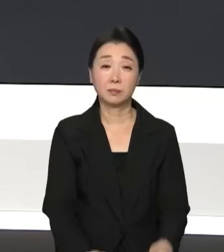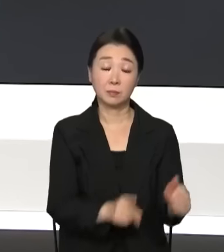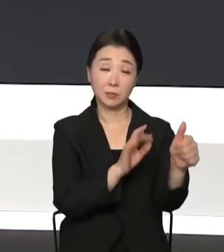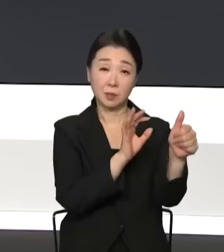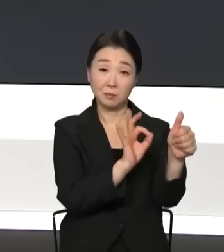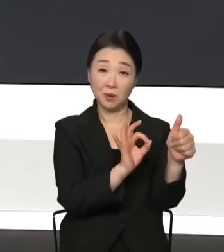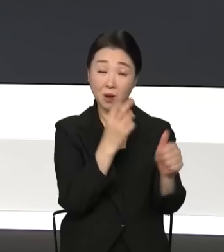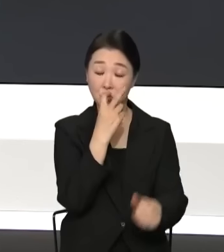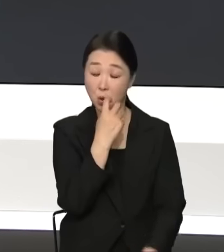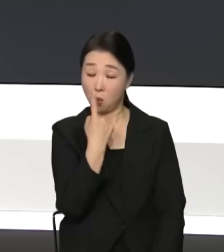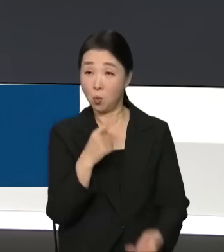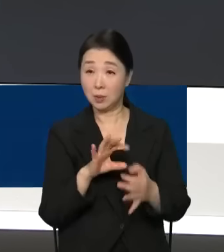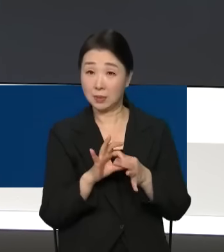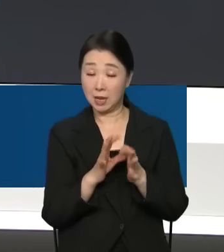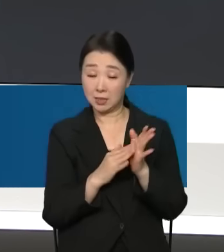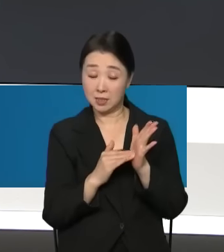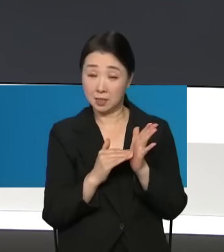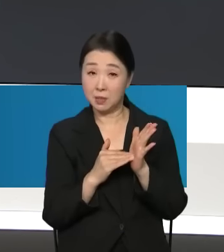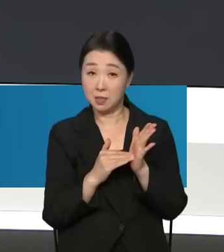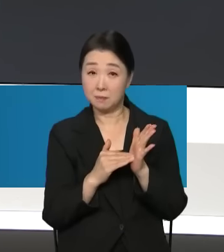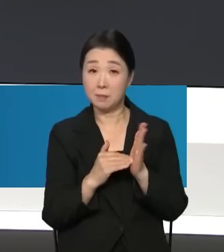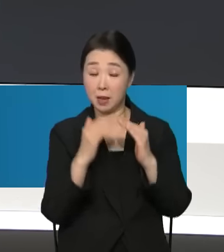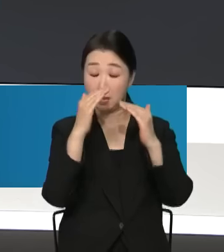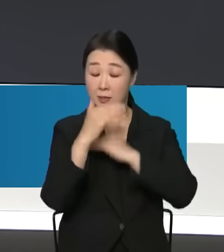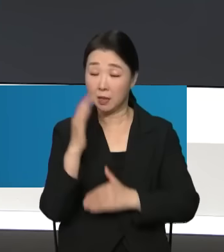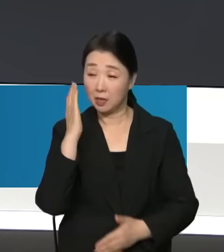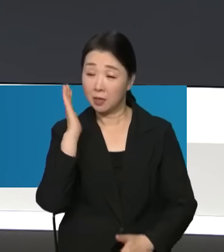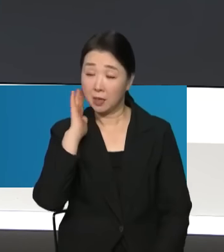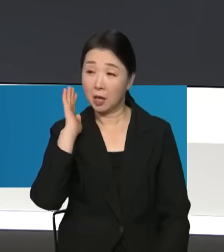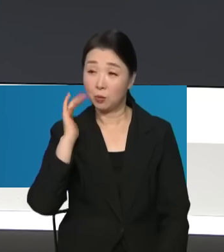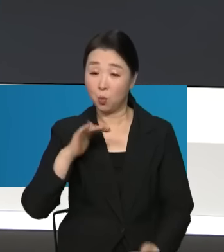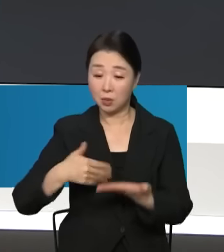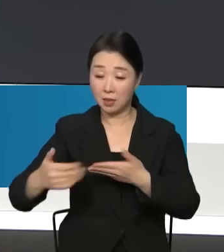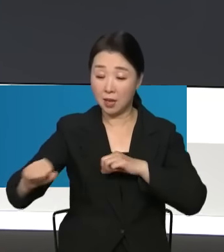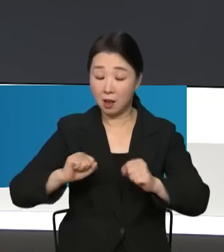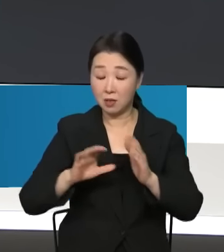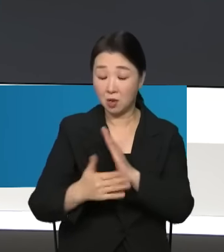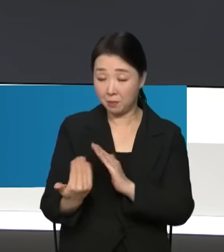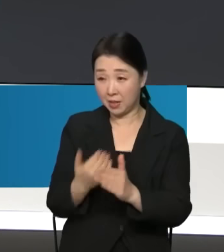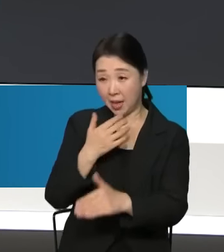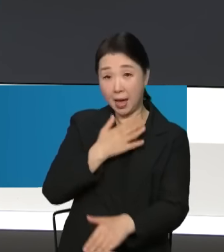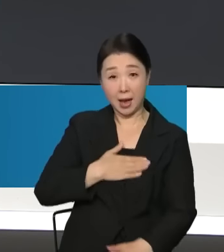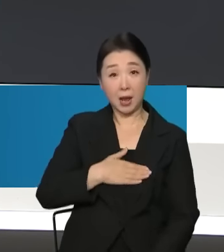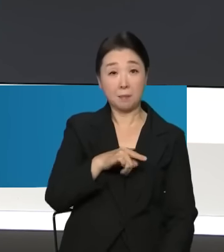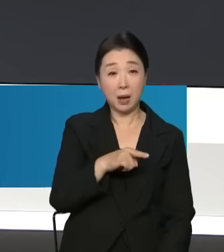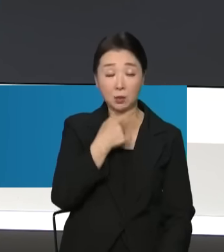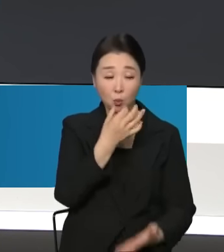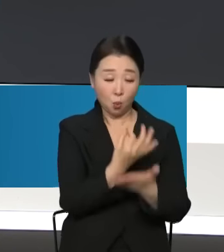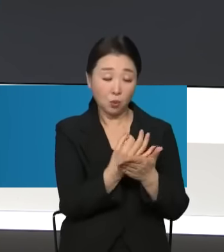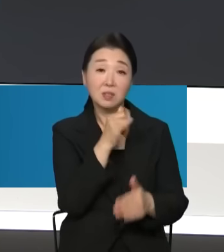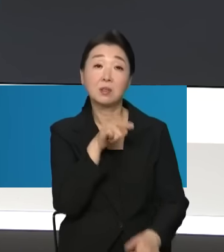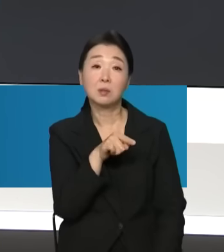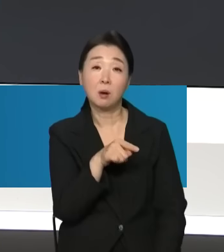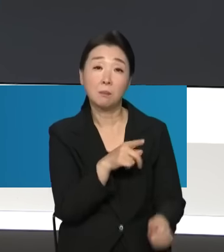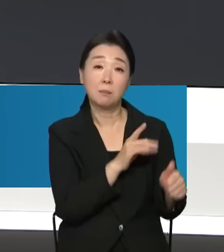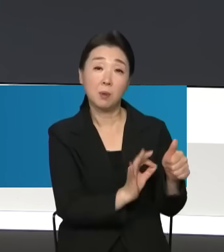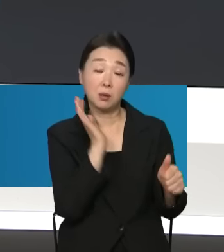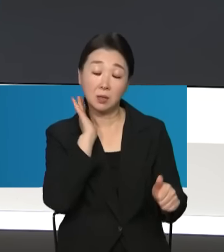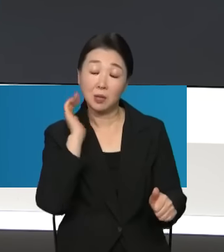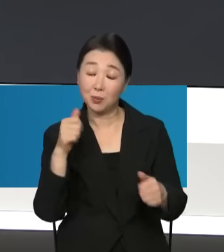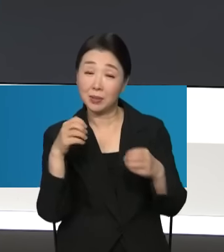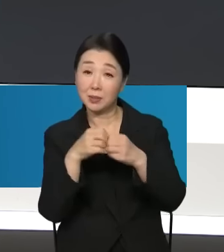명태균 씨가 경호상 기밀사항인 대통령의 일정을 미리 알았던 정황이 담긴 녹취가 또 나왔습니다. 명 씨가